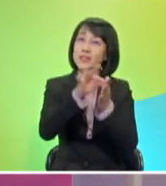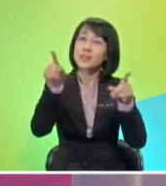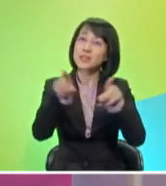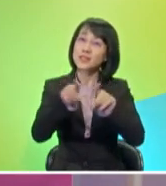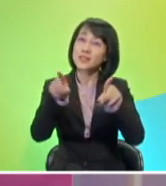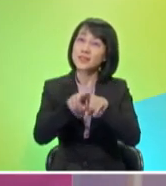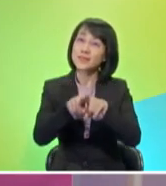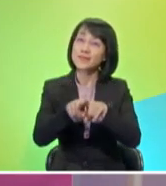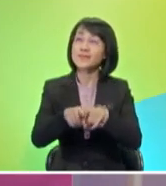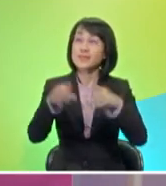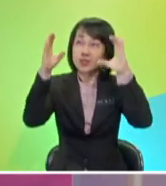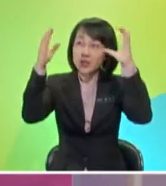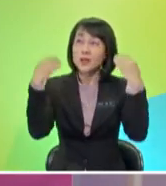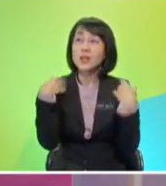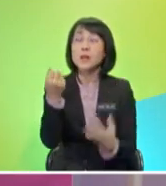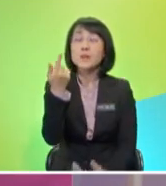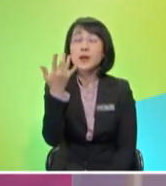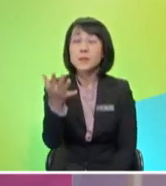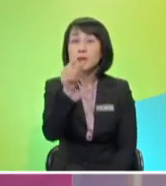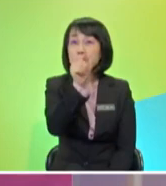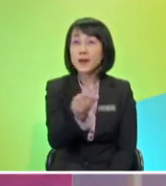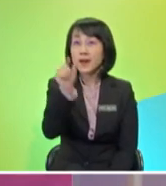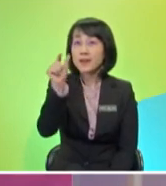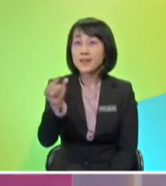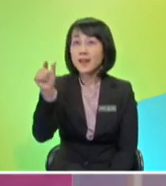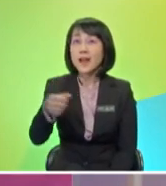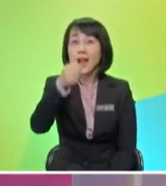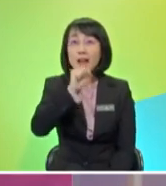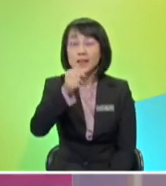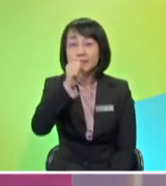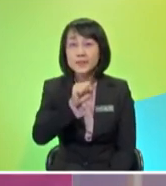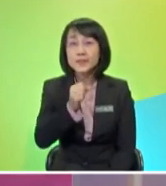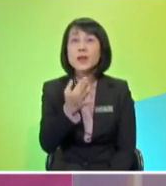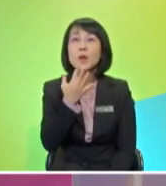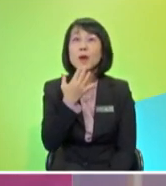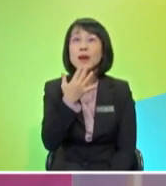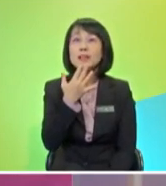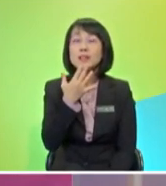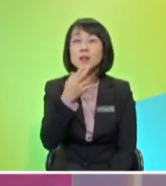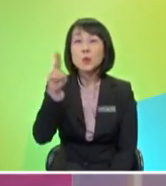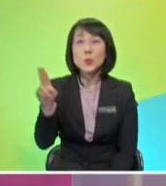batang aiskrim yang berwarna ungu? Okey.